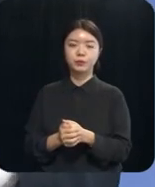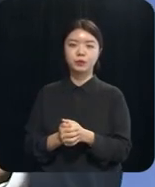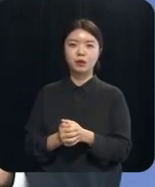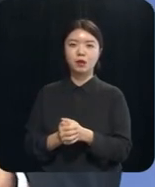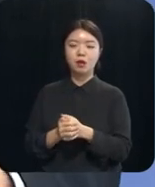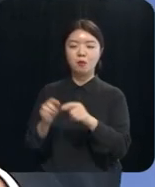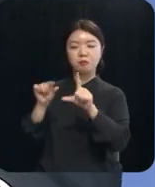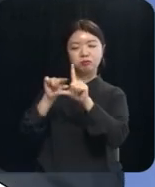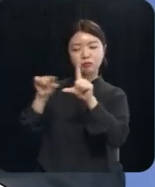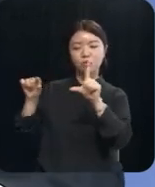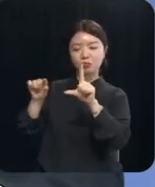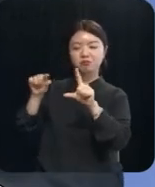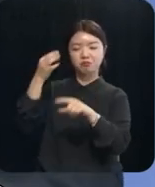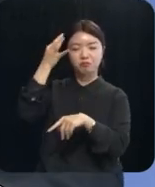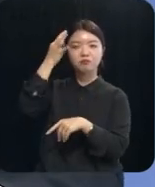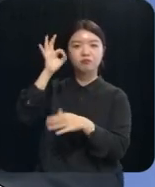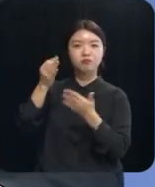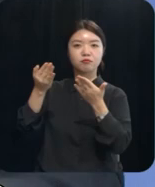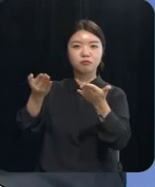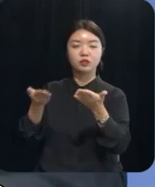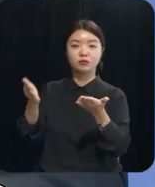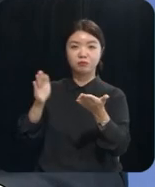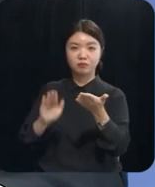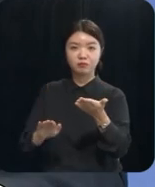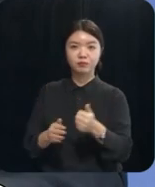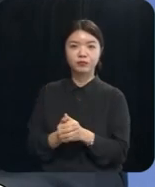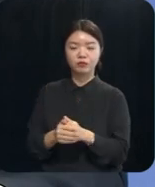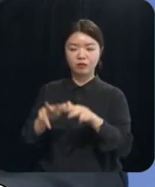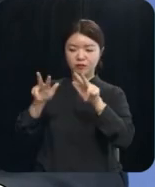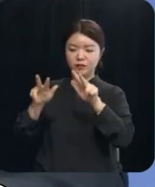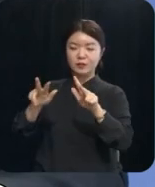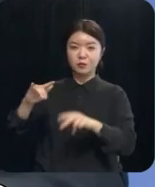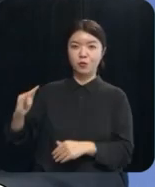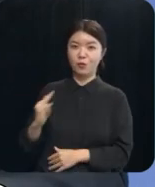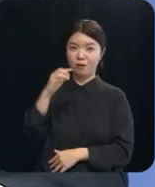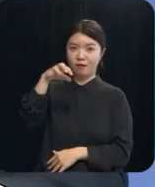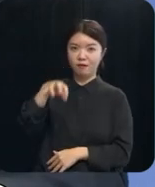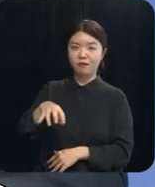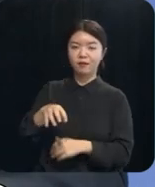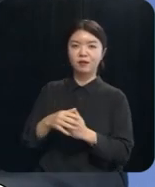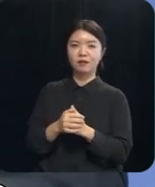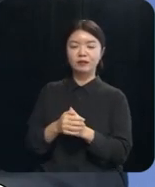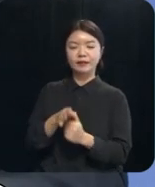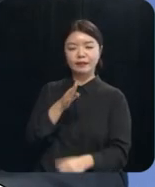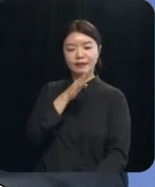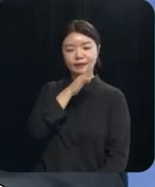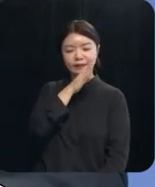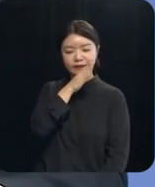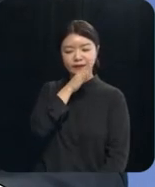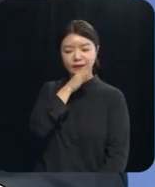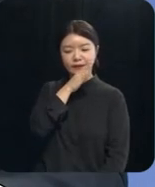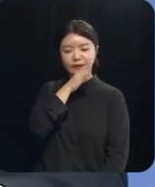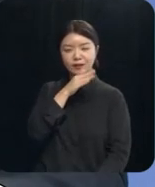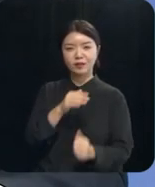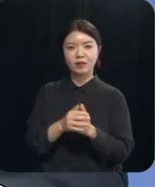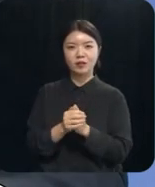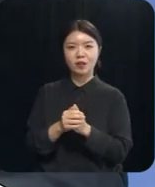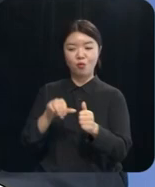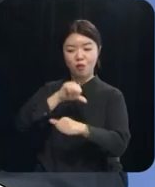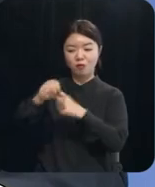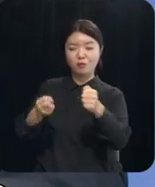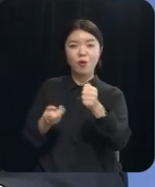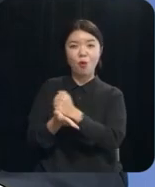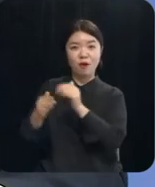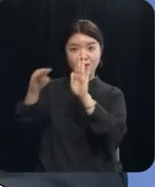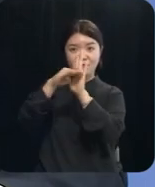일정 정도 수긍을 하고요. 그렇지만 지금 공항은 현실적으로 황해형 평가에 단계화